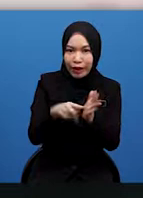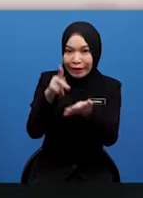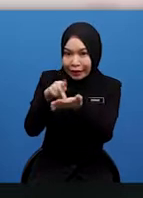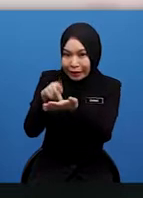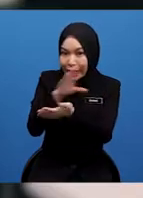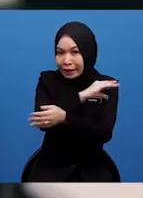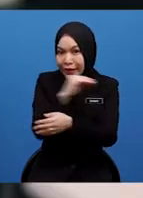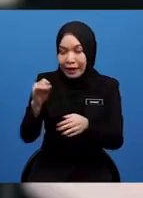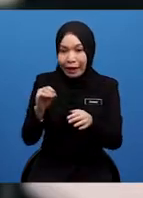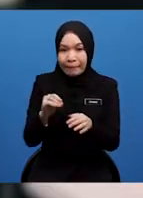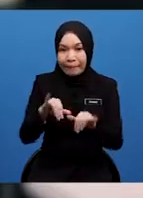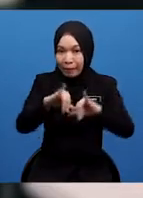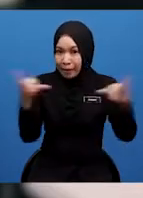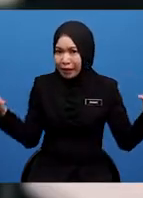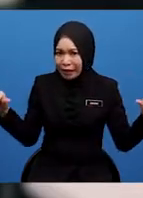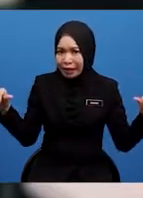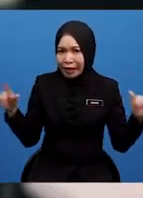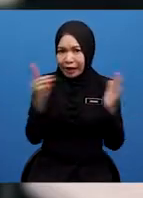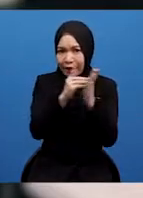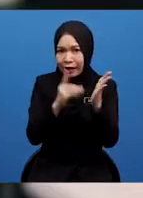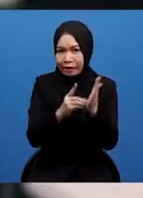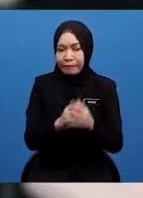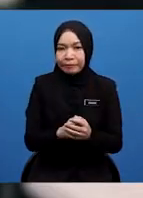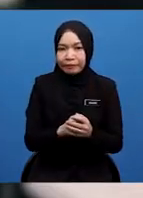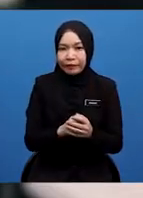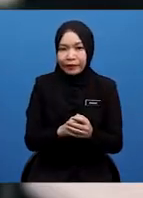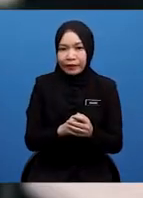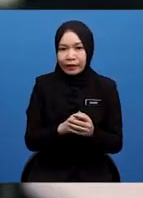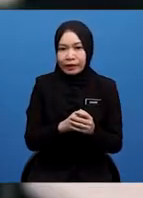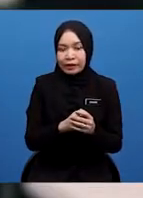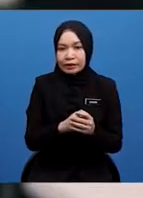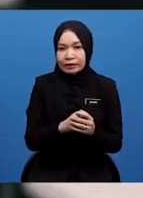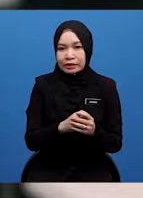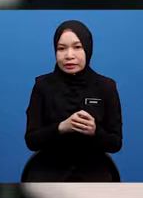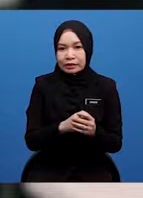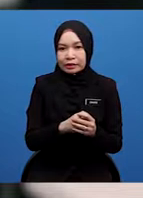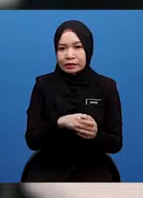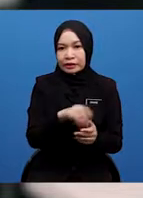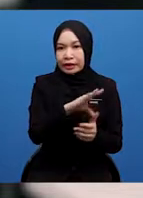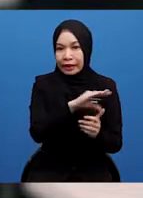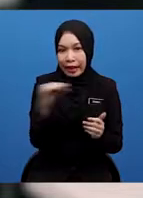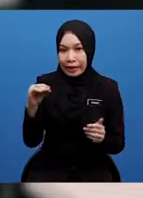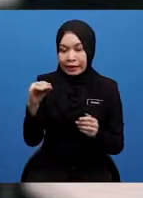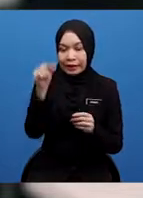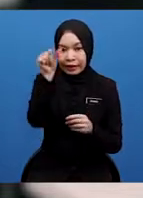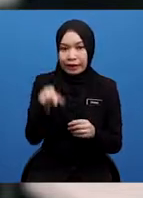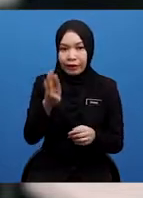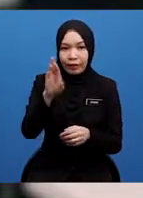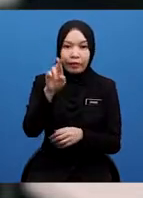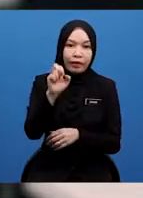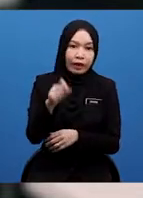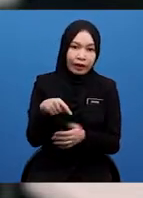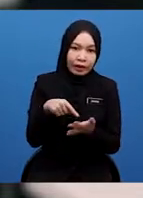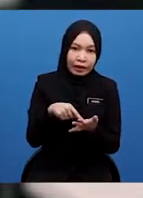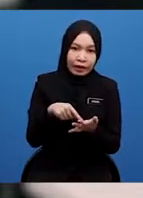data. Manakala, graf bar component pula sesuai untuk menunjukkan jumlah